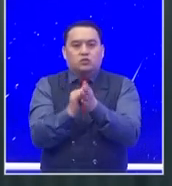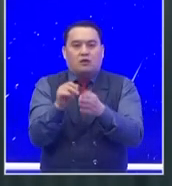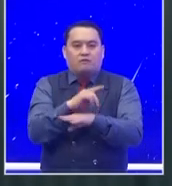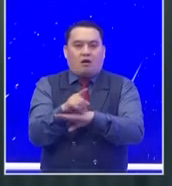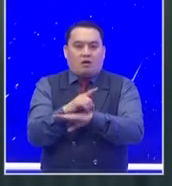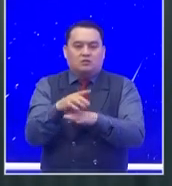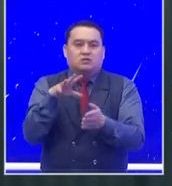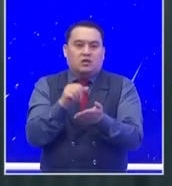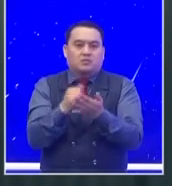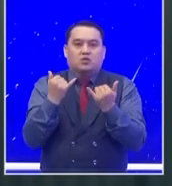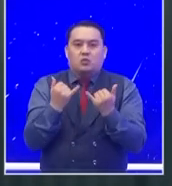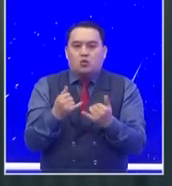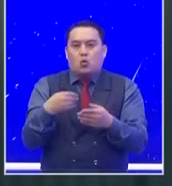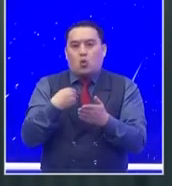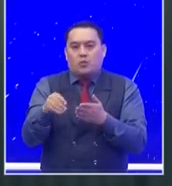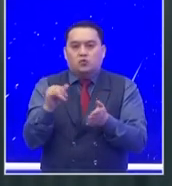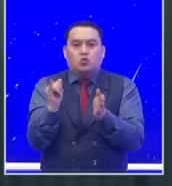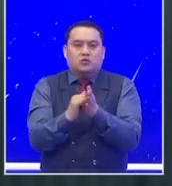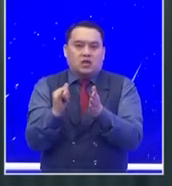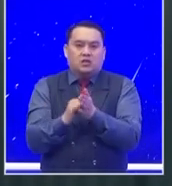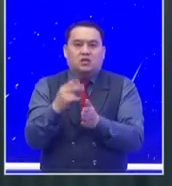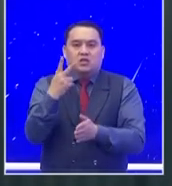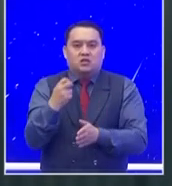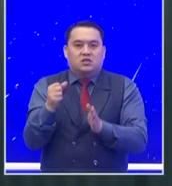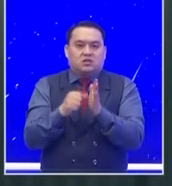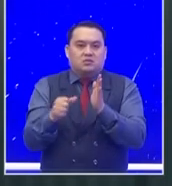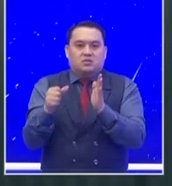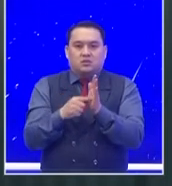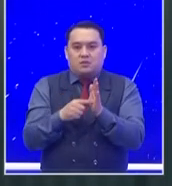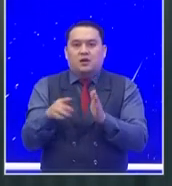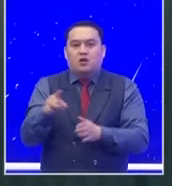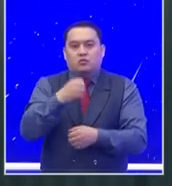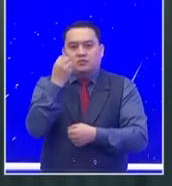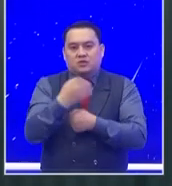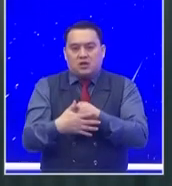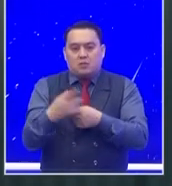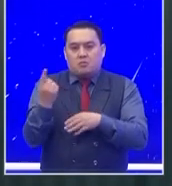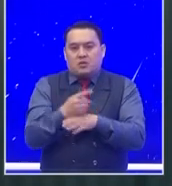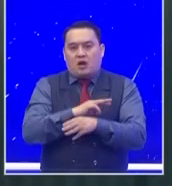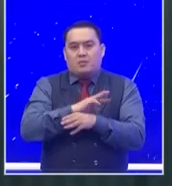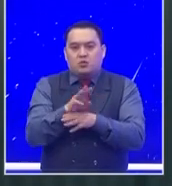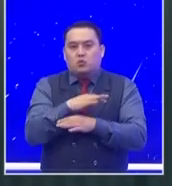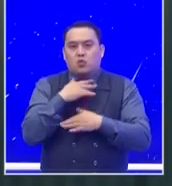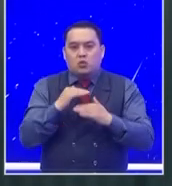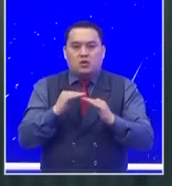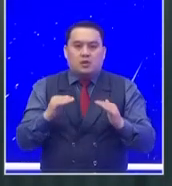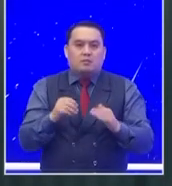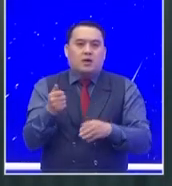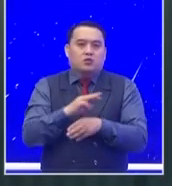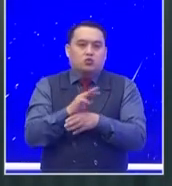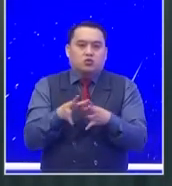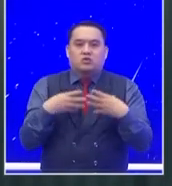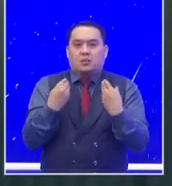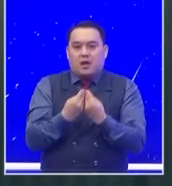угарного газа на сегодня мы приобрели ее установили 373 датчика парой центру в первую очередь мы охватили многодетных и малоимущих семей